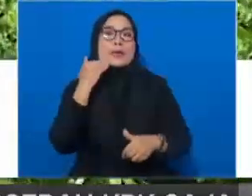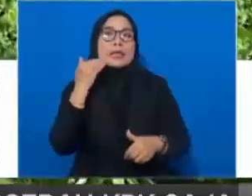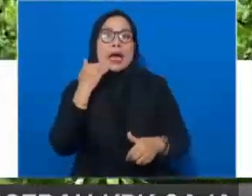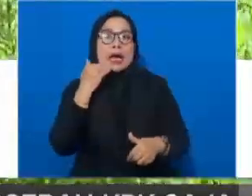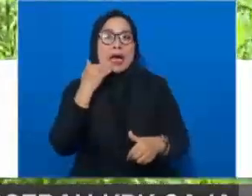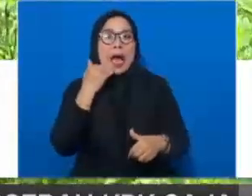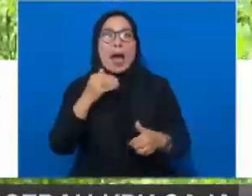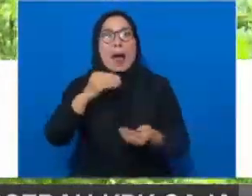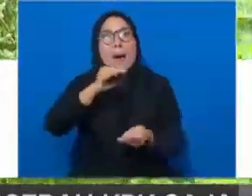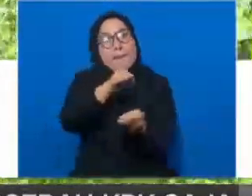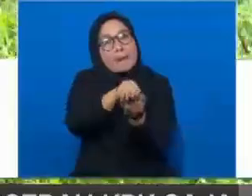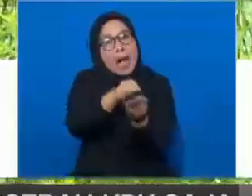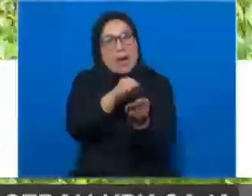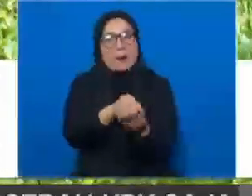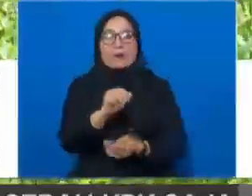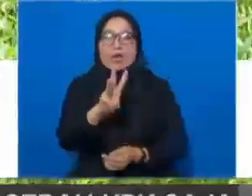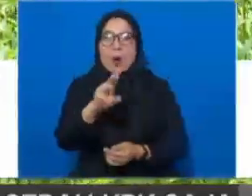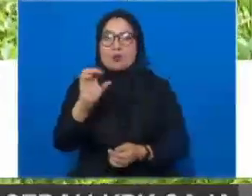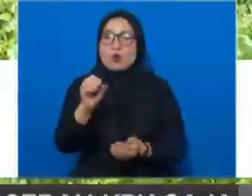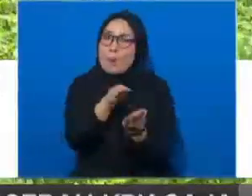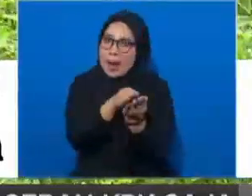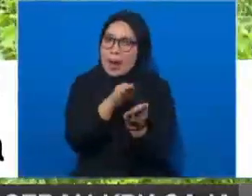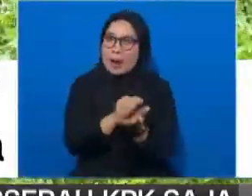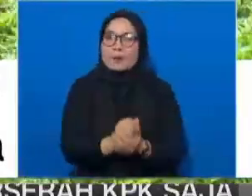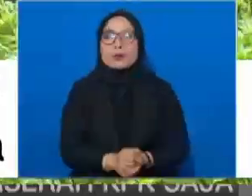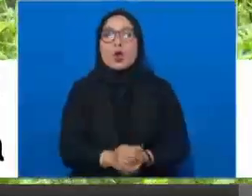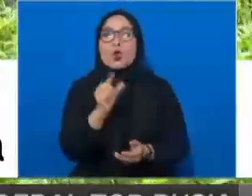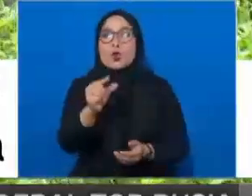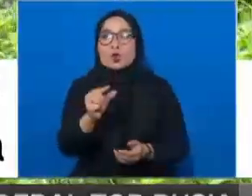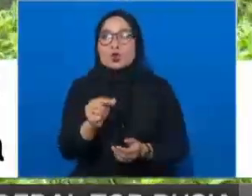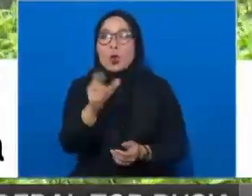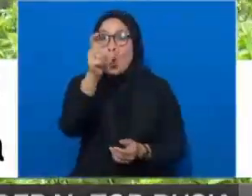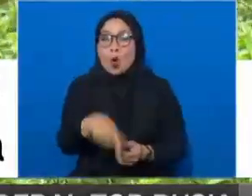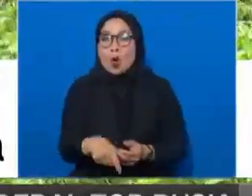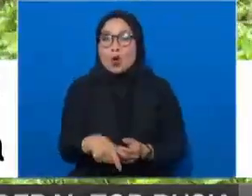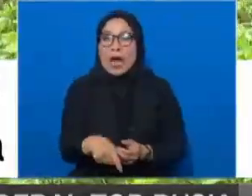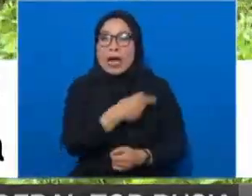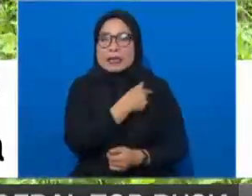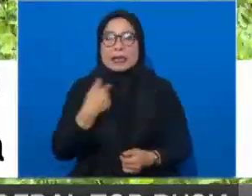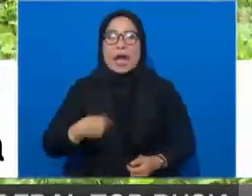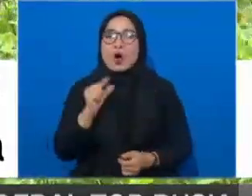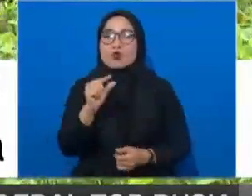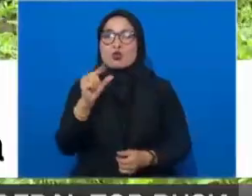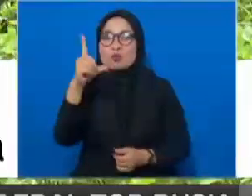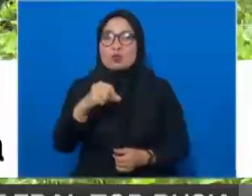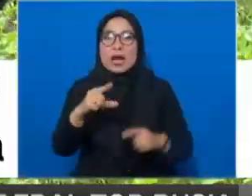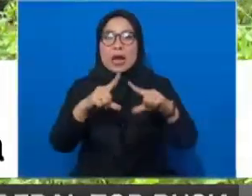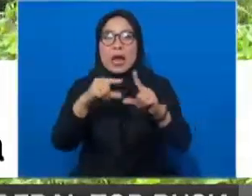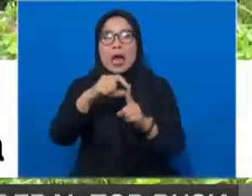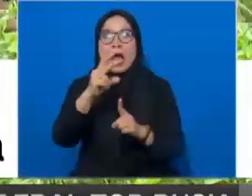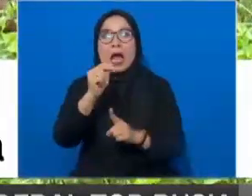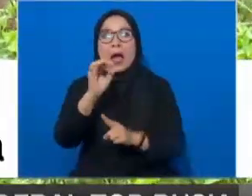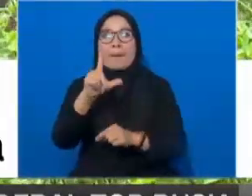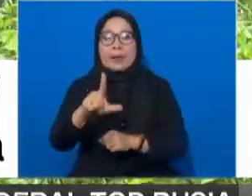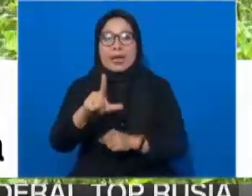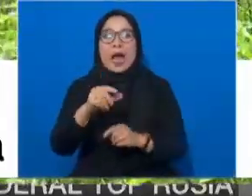makam. Untuk warga keturunan Tionghoa, pada bulan April sebentar lagi ini akan melangsungkan cengbeng